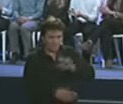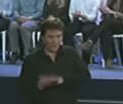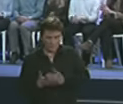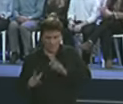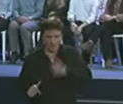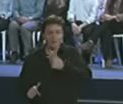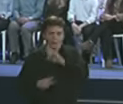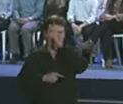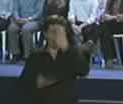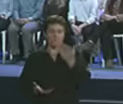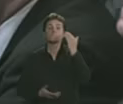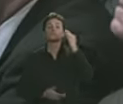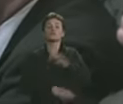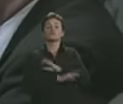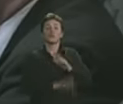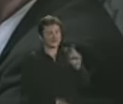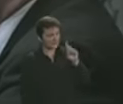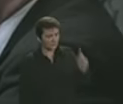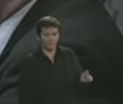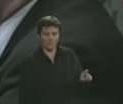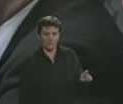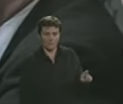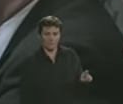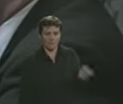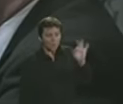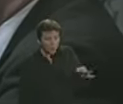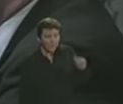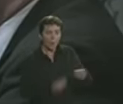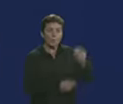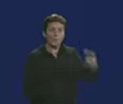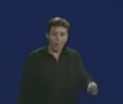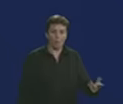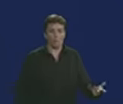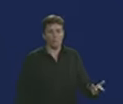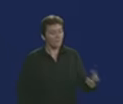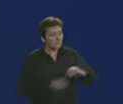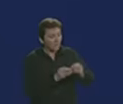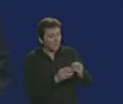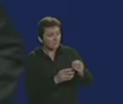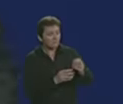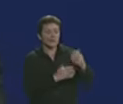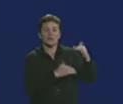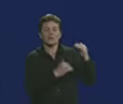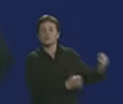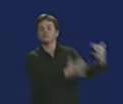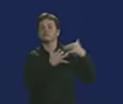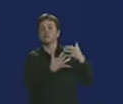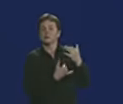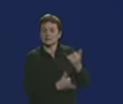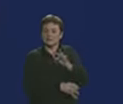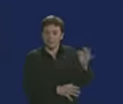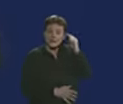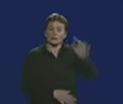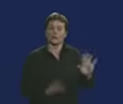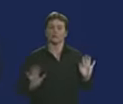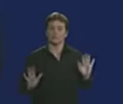Quand on lui posait une question, y a-t-il oui ou non un problème d'immigration en France? Y a-t-il à vos yeux,